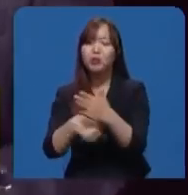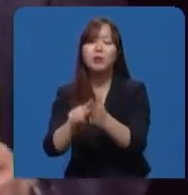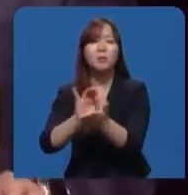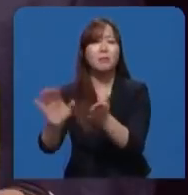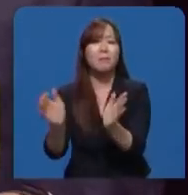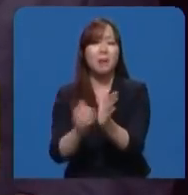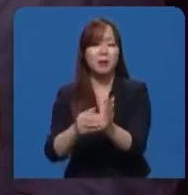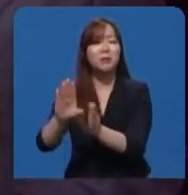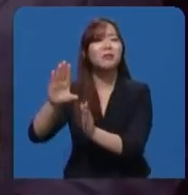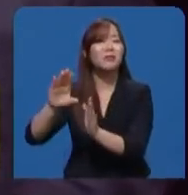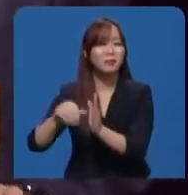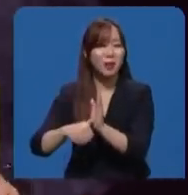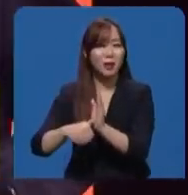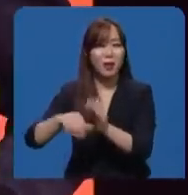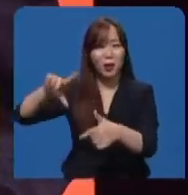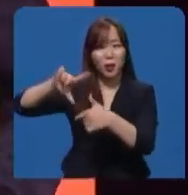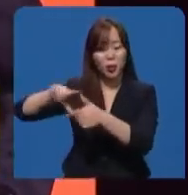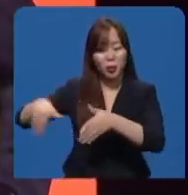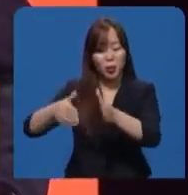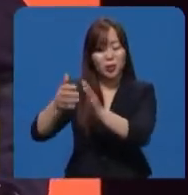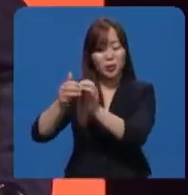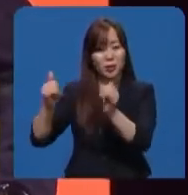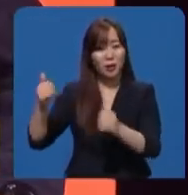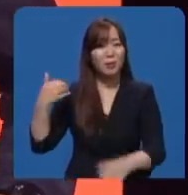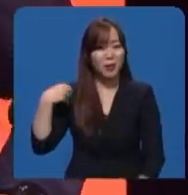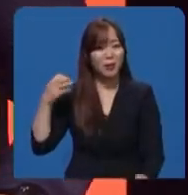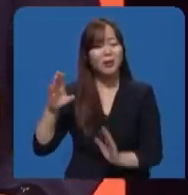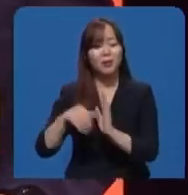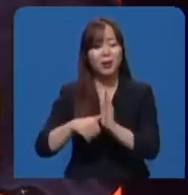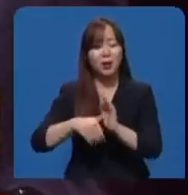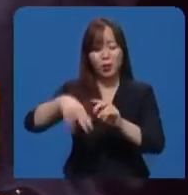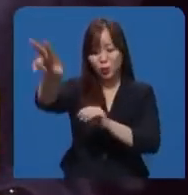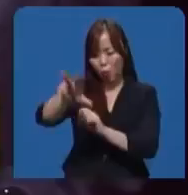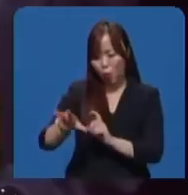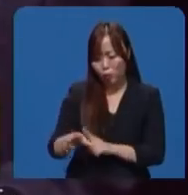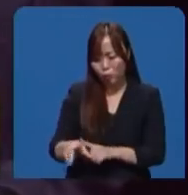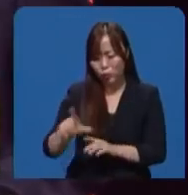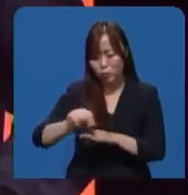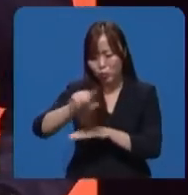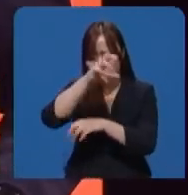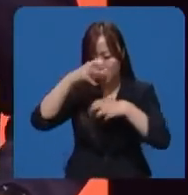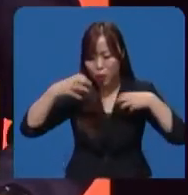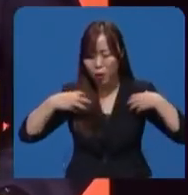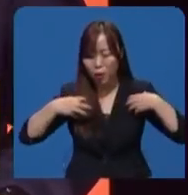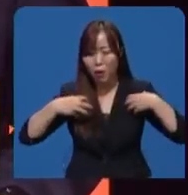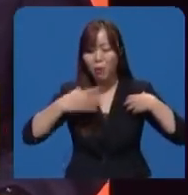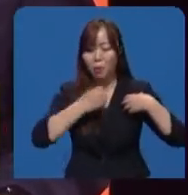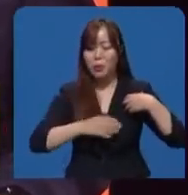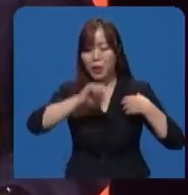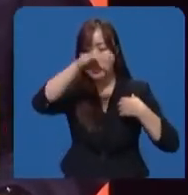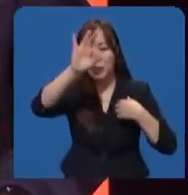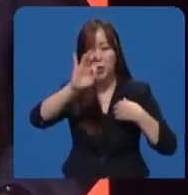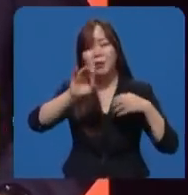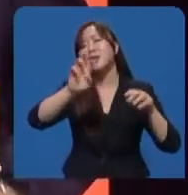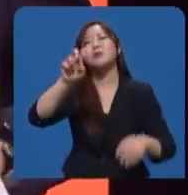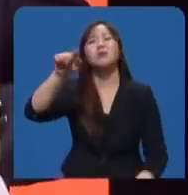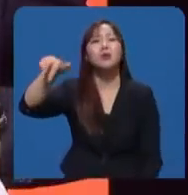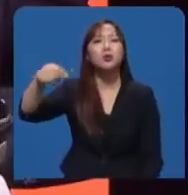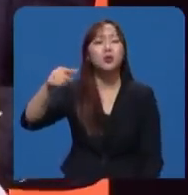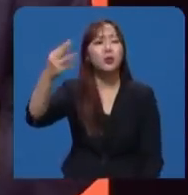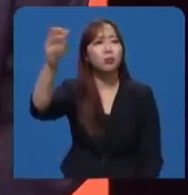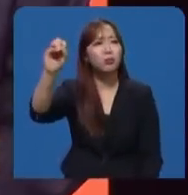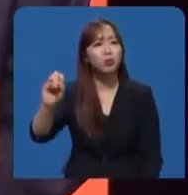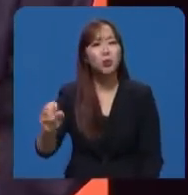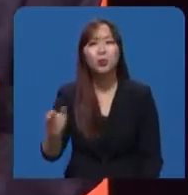네. 그때 경남지사 할 때는 전국자치단체가 복지 예산이 31.3%라